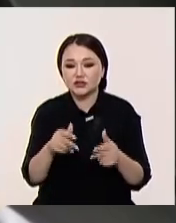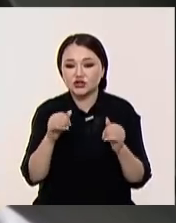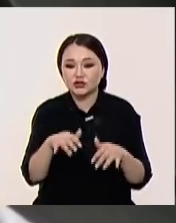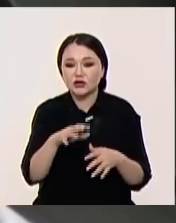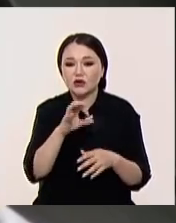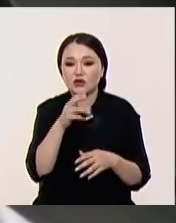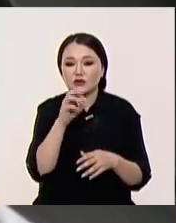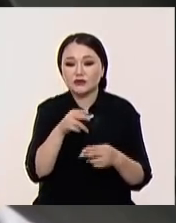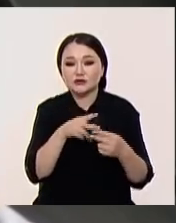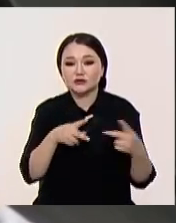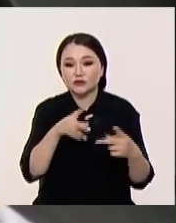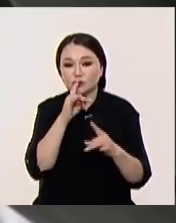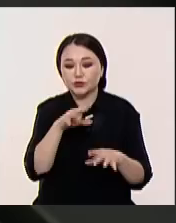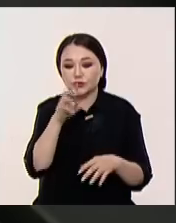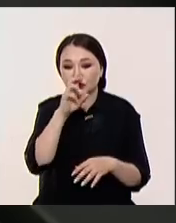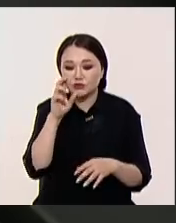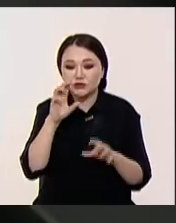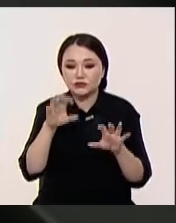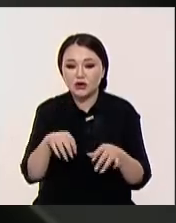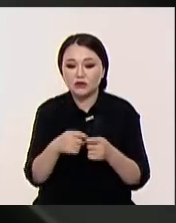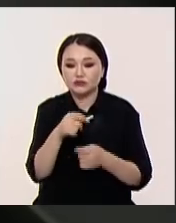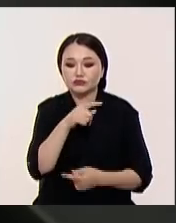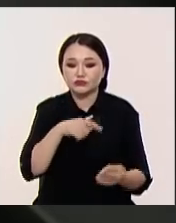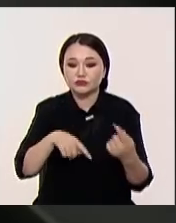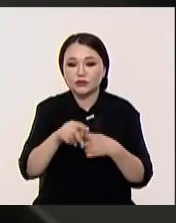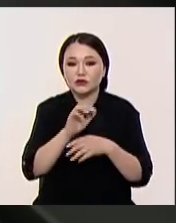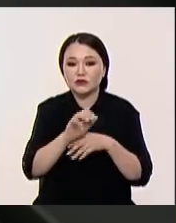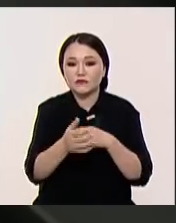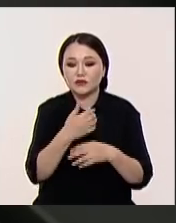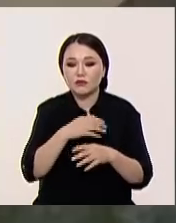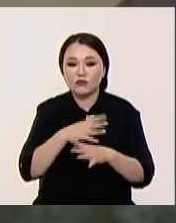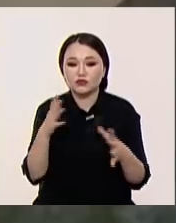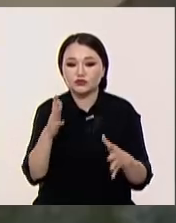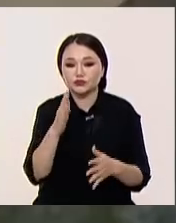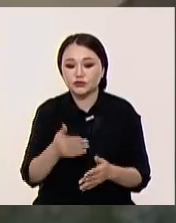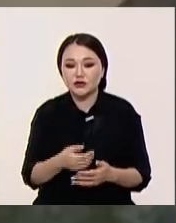елдермен теңеспесе, мемлекет арасындағы заңсыз тауар айналымы көбейіп кетеді деп отыр.